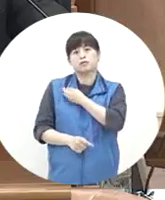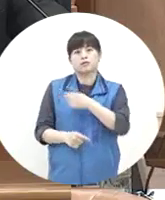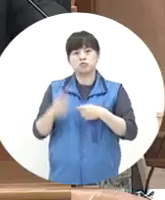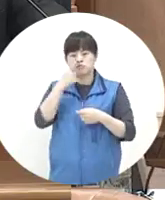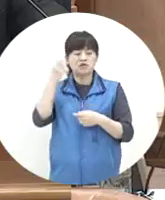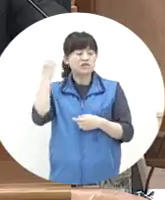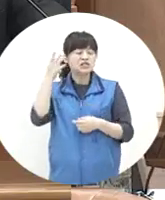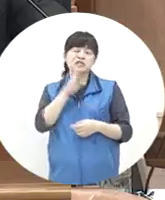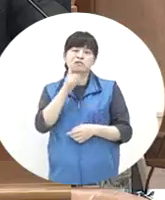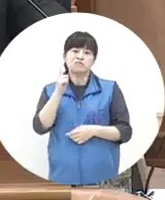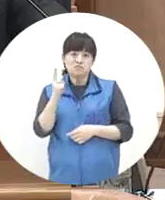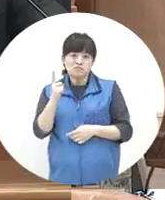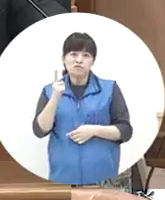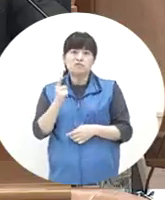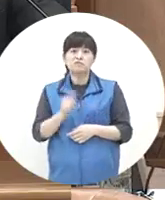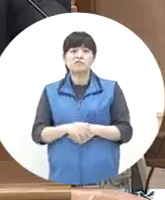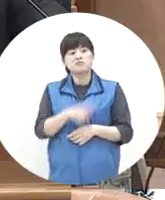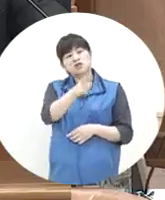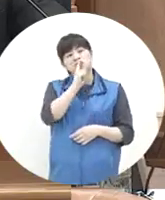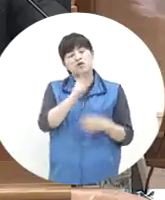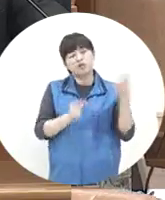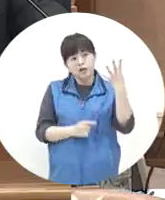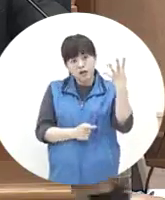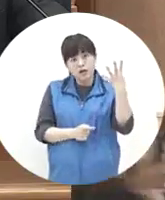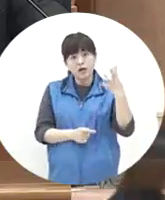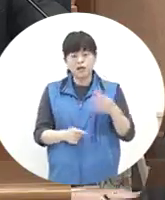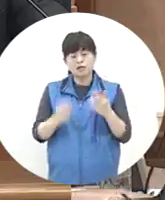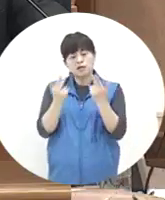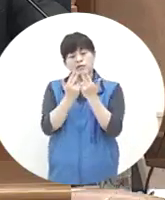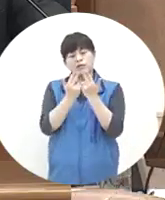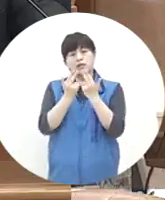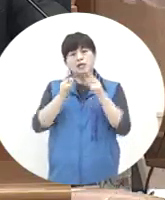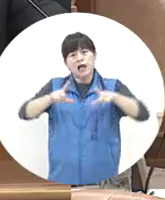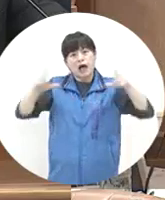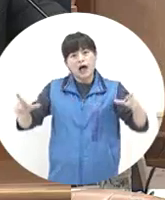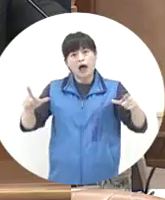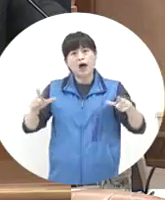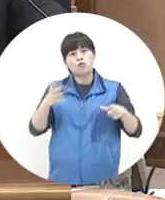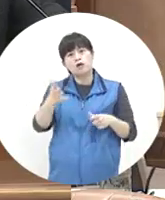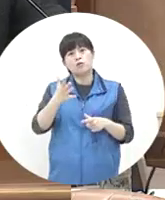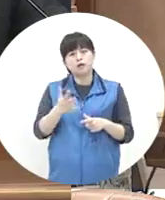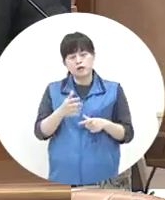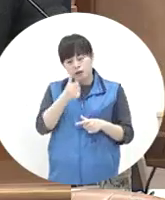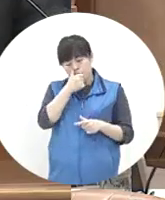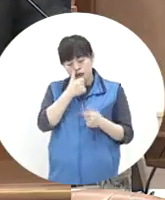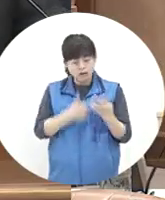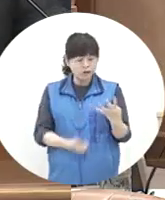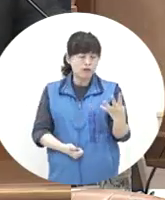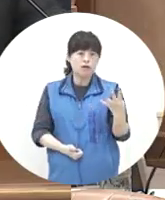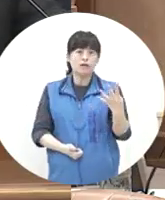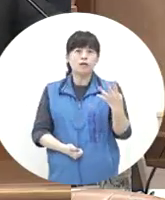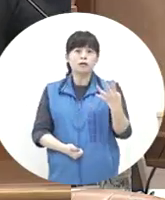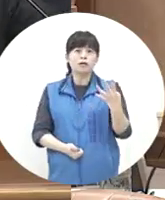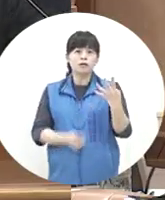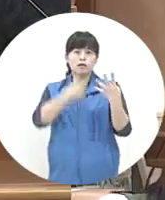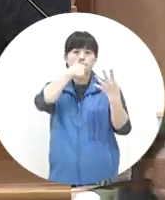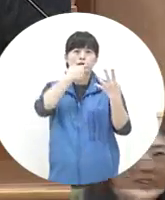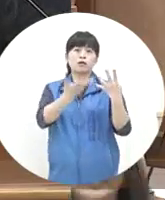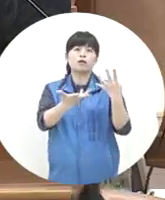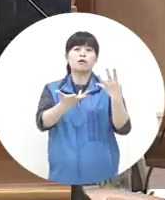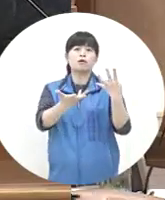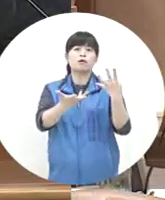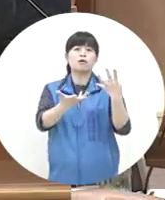一间啦啊，你说四间，新北市这么大，为什么才这么四间啊？是因为我